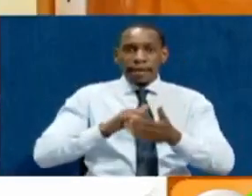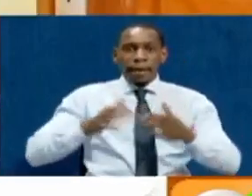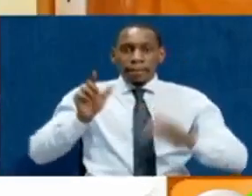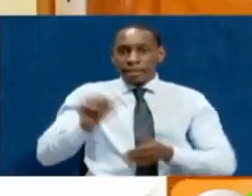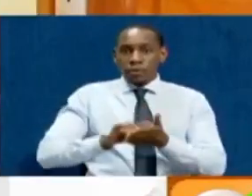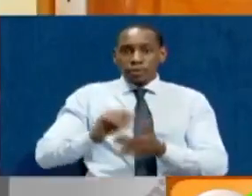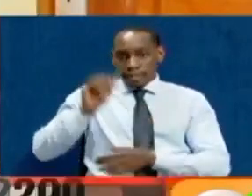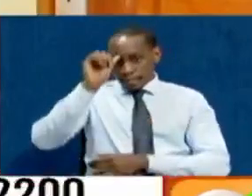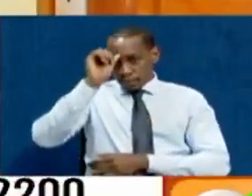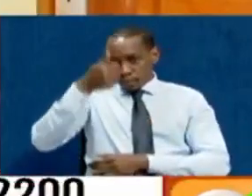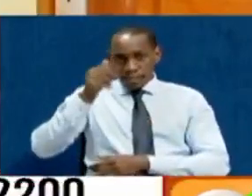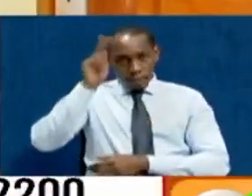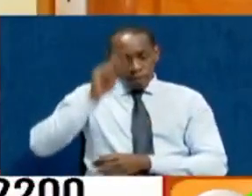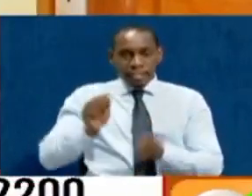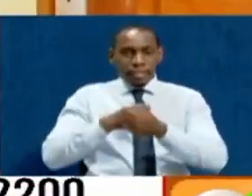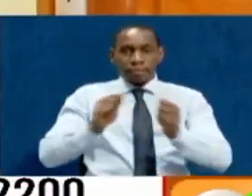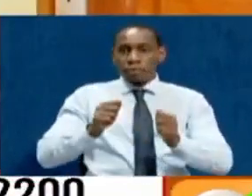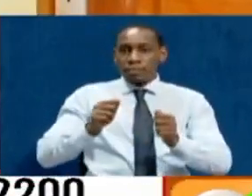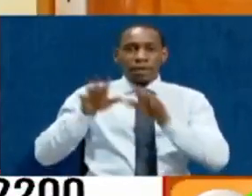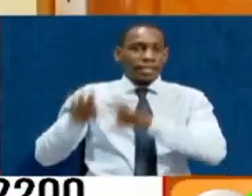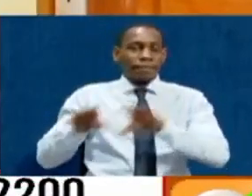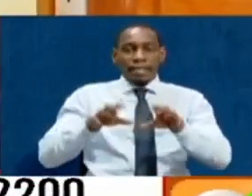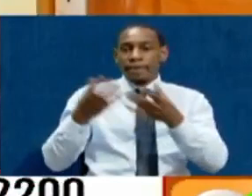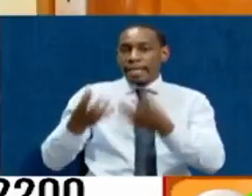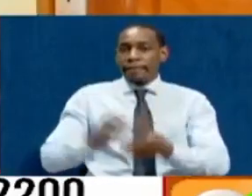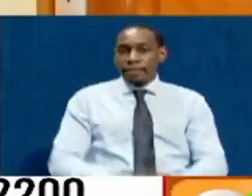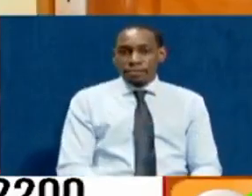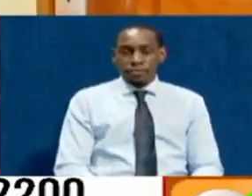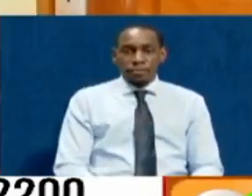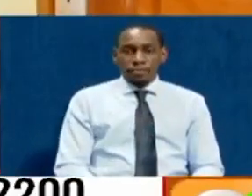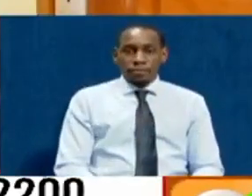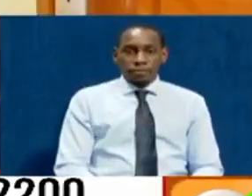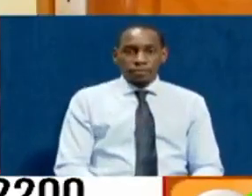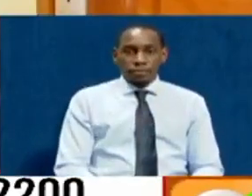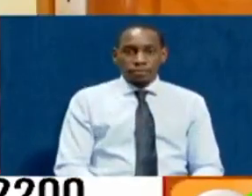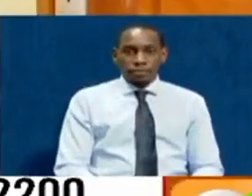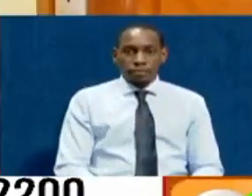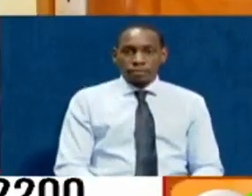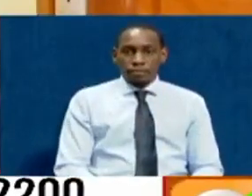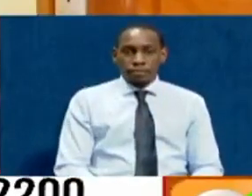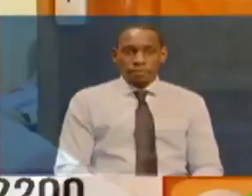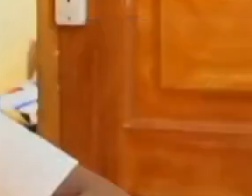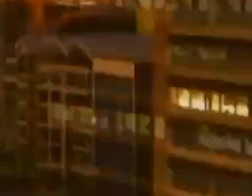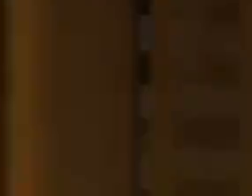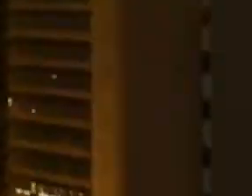na upwa hali wali mkavu. Steve Shitera, runinga Citizen, sio Kimau, kaunti ya Machakos.